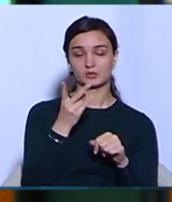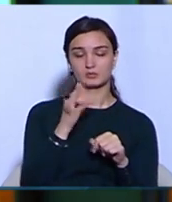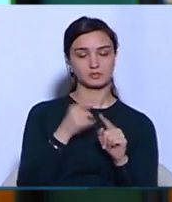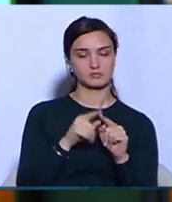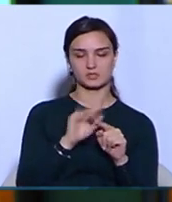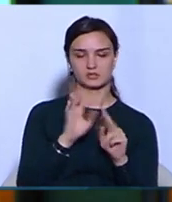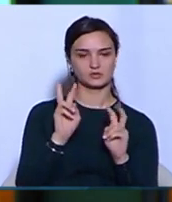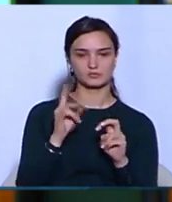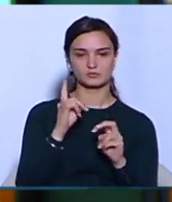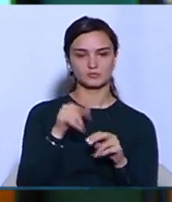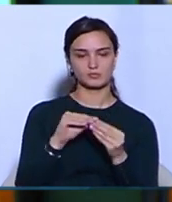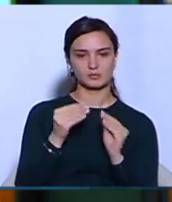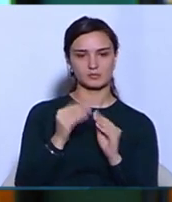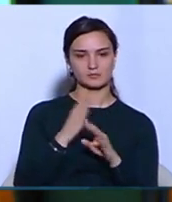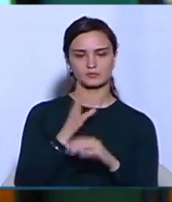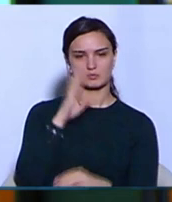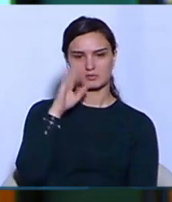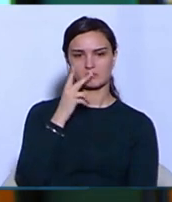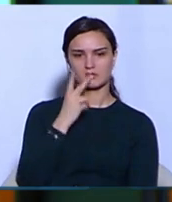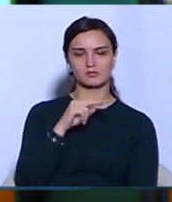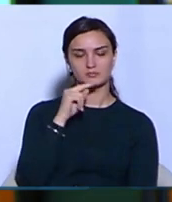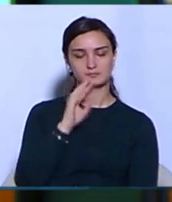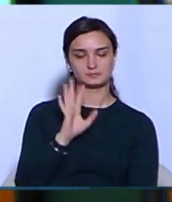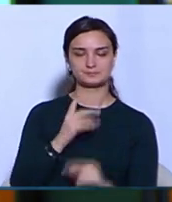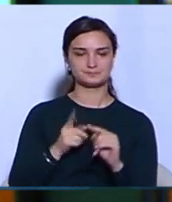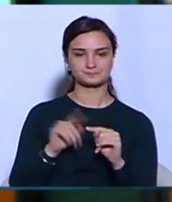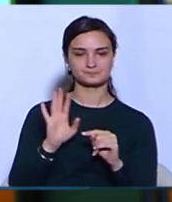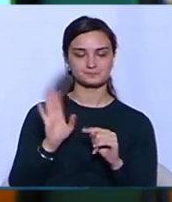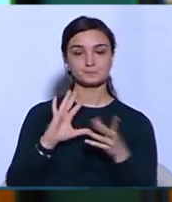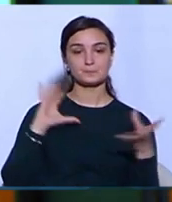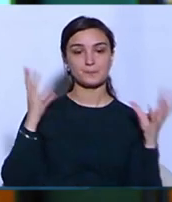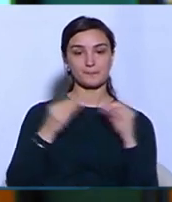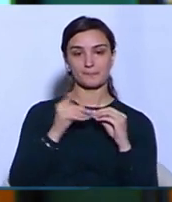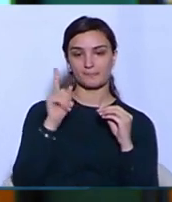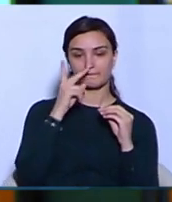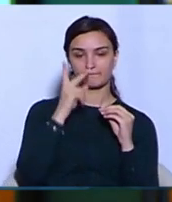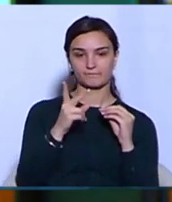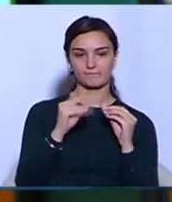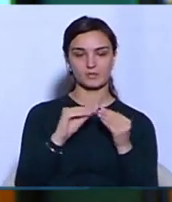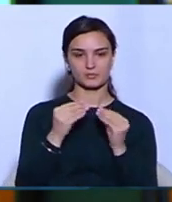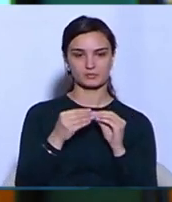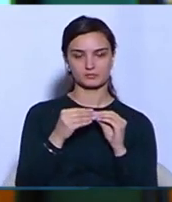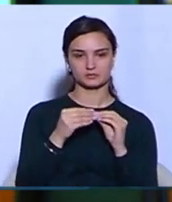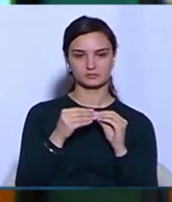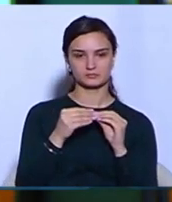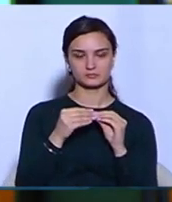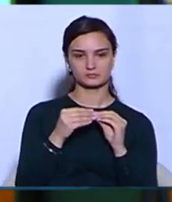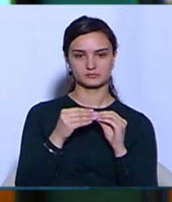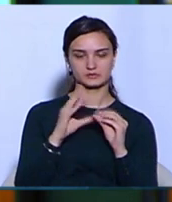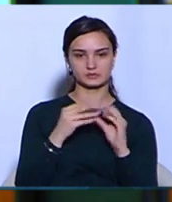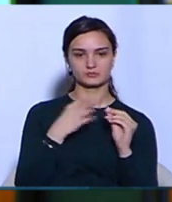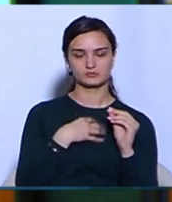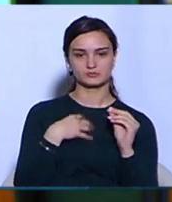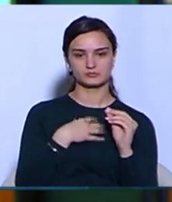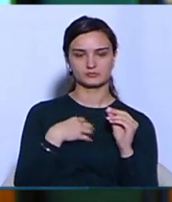არ ნიშნავს, რომ ბავშვს არ აქვს პრობლემა და მშობელმა ყურადღება არ უნდა მიაქციოს. გლობალურად რო შევხედოთ პრობლემას, იცით ყველაზე